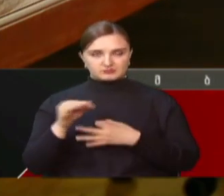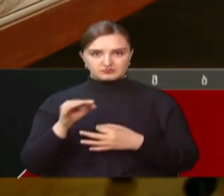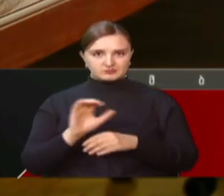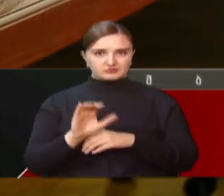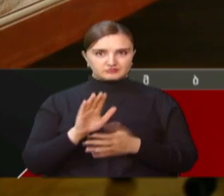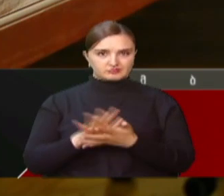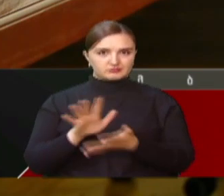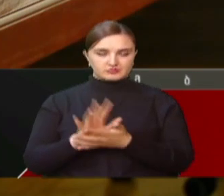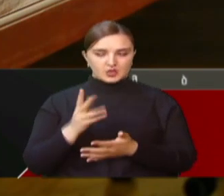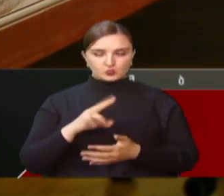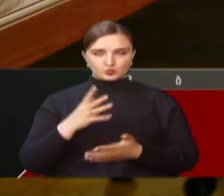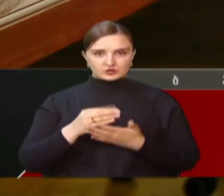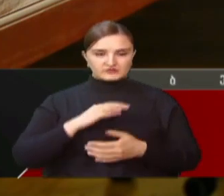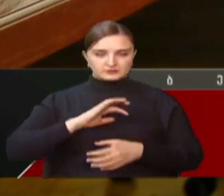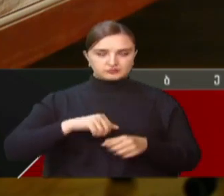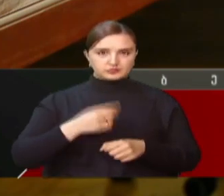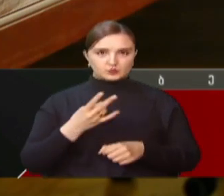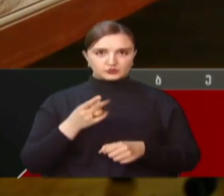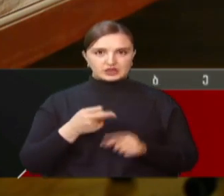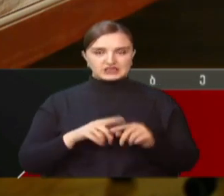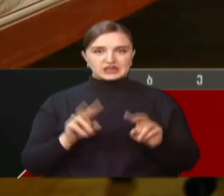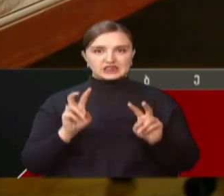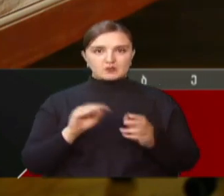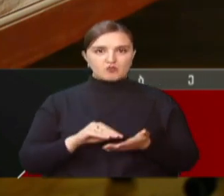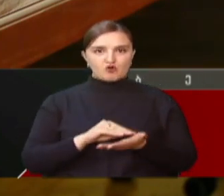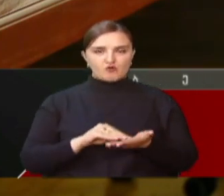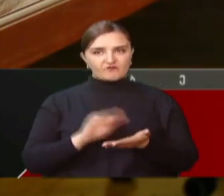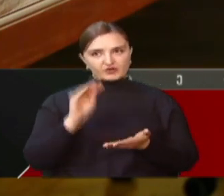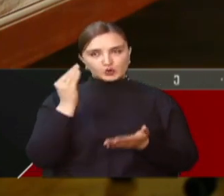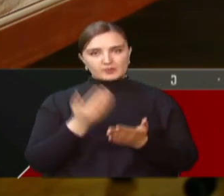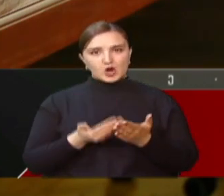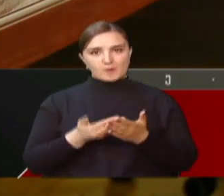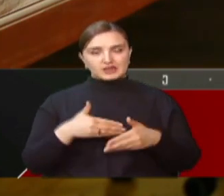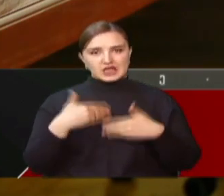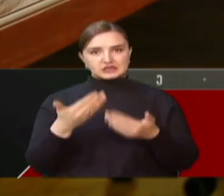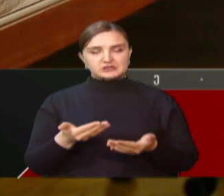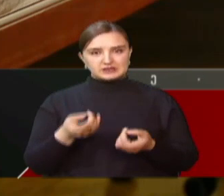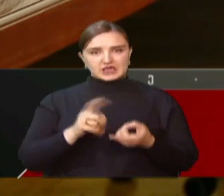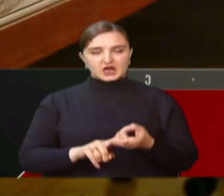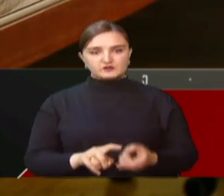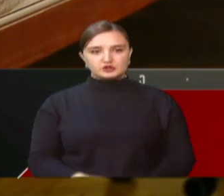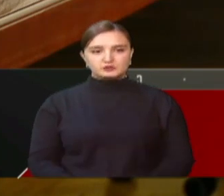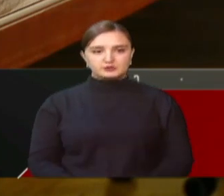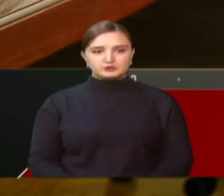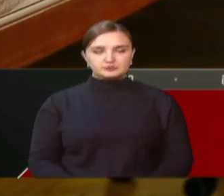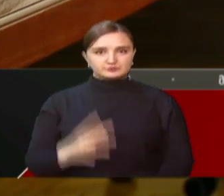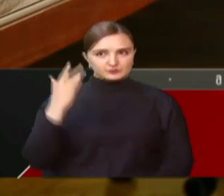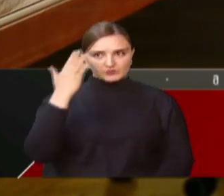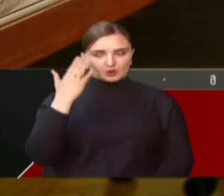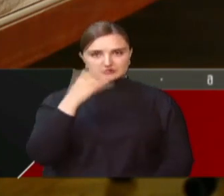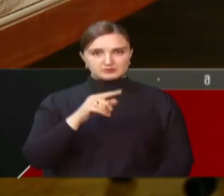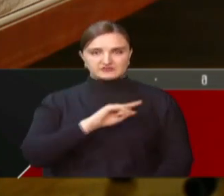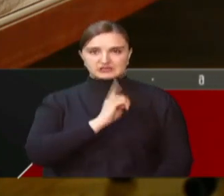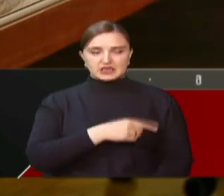მიდგომები და ის კვადაღებული თემა, რომ თითქოს ამ რეკომენდაციებთან დაკავშირებით მართველი პოლიტიკური